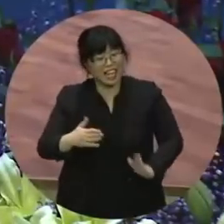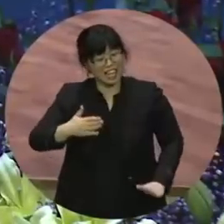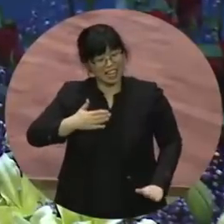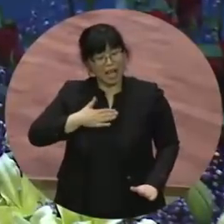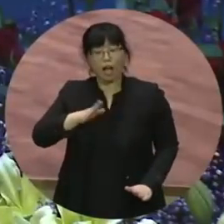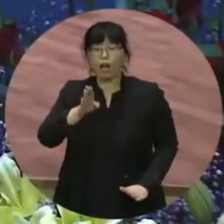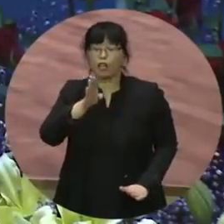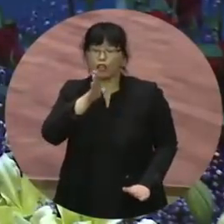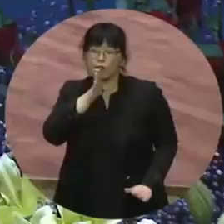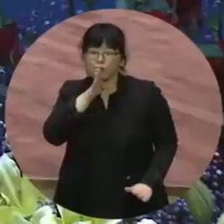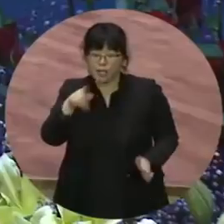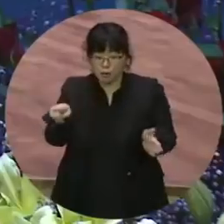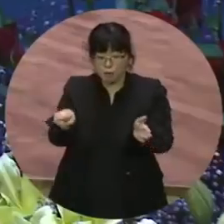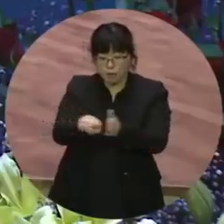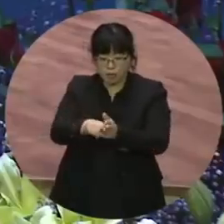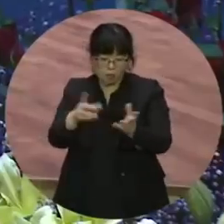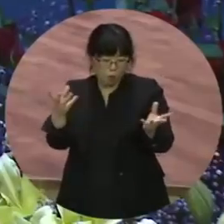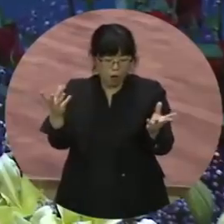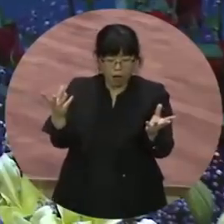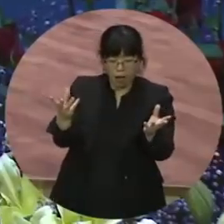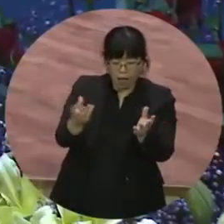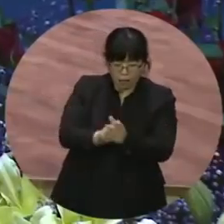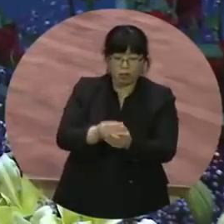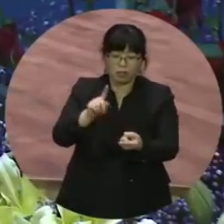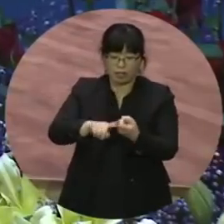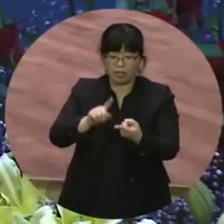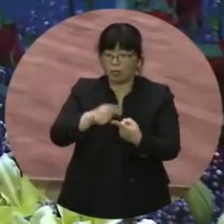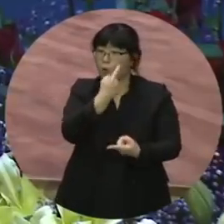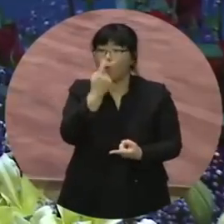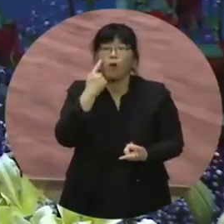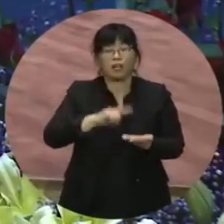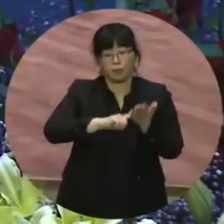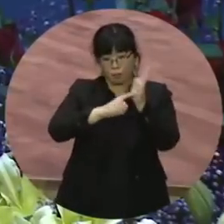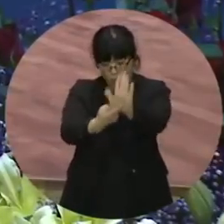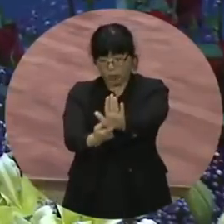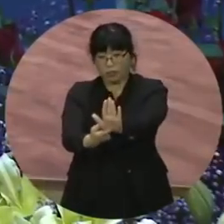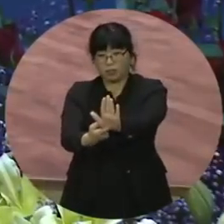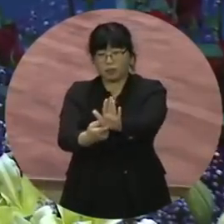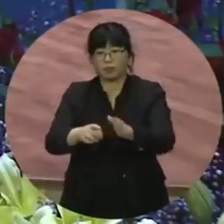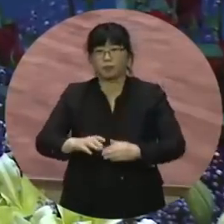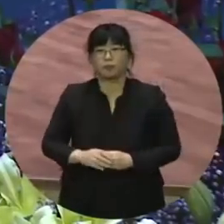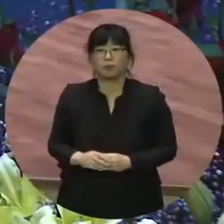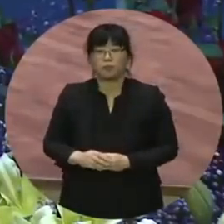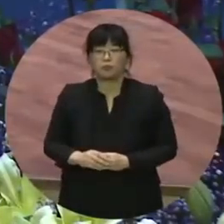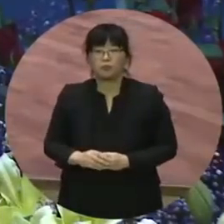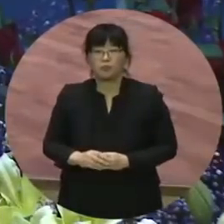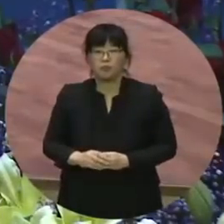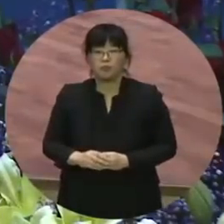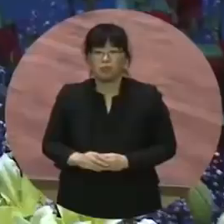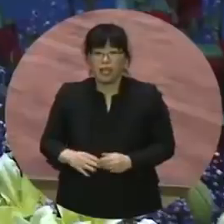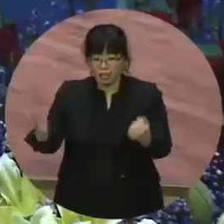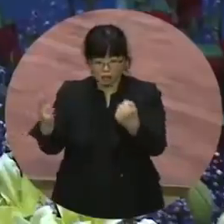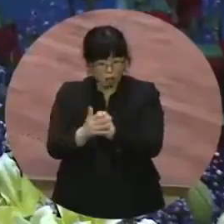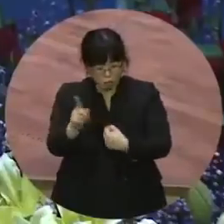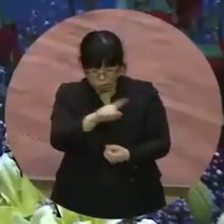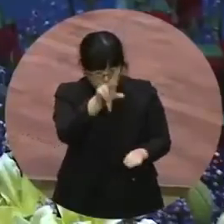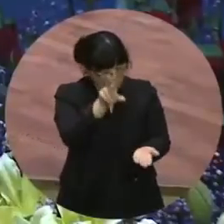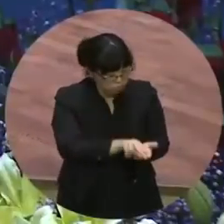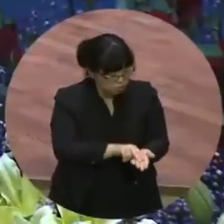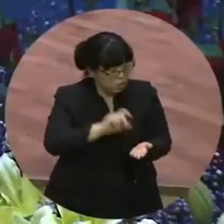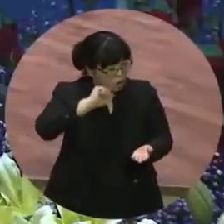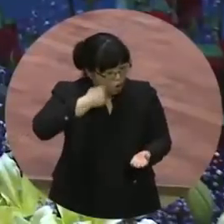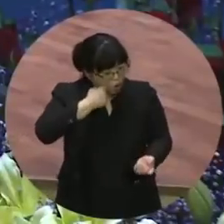없다. 어떤 시험이든 간에 영적인 변화와 갱신의 기회로 삼으면